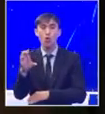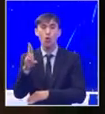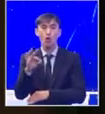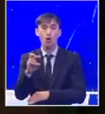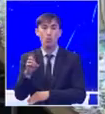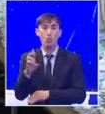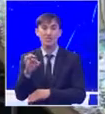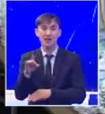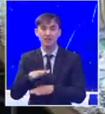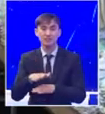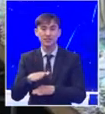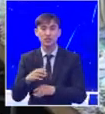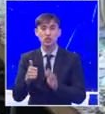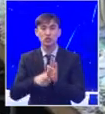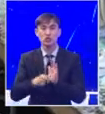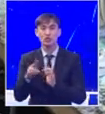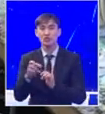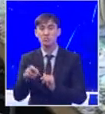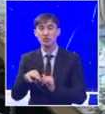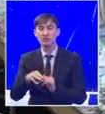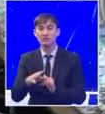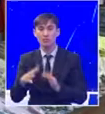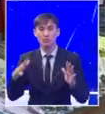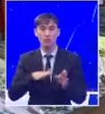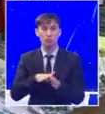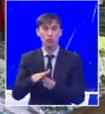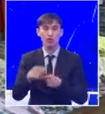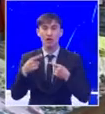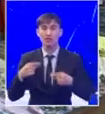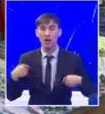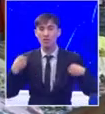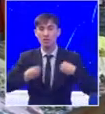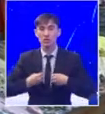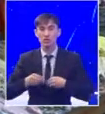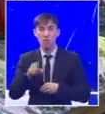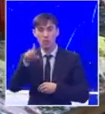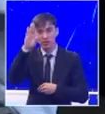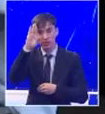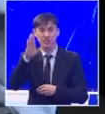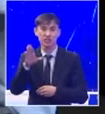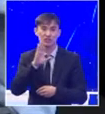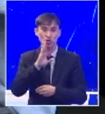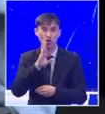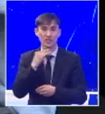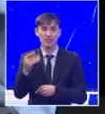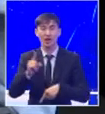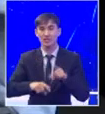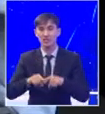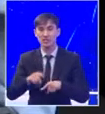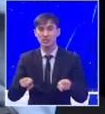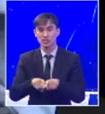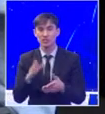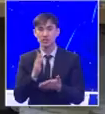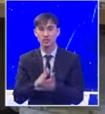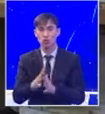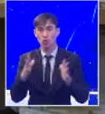Торговая площадь – 600 квадратных метров. Все пространство заполнено разнообразной одеждой для мальчишек, девчонок и их родителей. Здесь